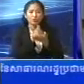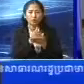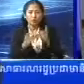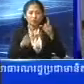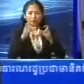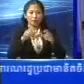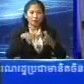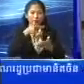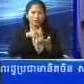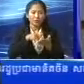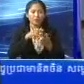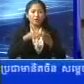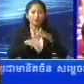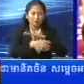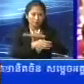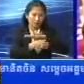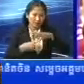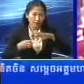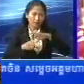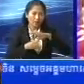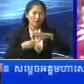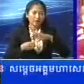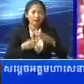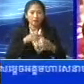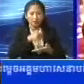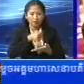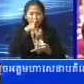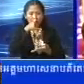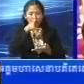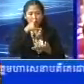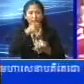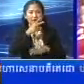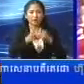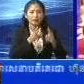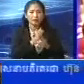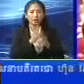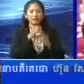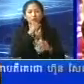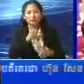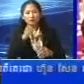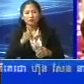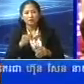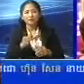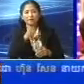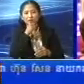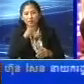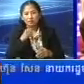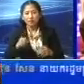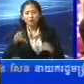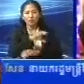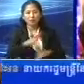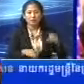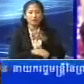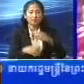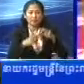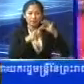មជ្ឈមណ្ឌលស្ដារនីតិសម្បទាអ្នកញៀនគ្រឿងញៀនមានមជ្ឈមណ្ឌលថែទាំជនចាស់ជរាឲ្យកាន់តែមានសកម្មភាព